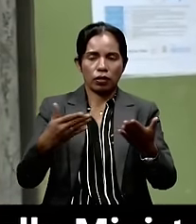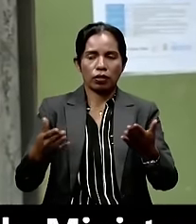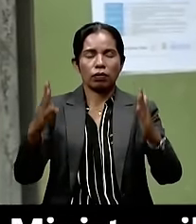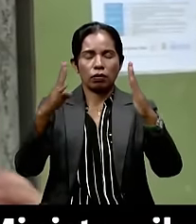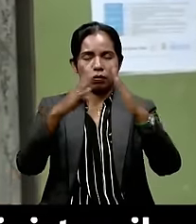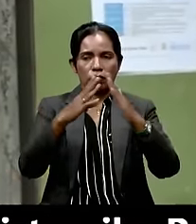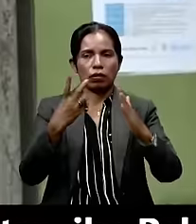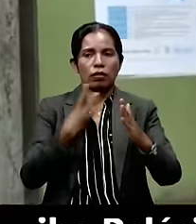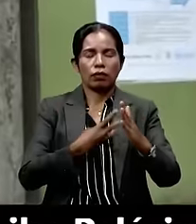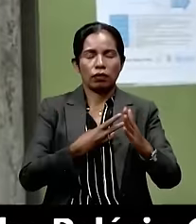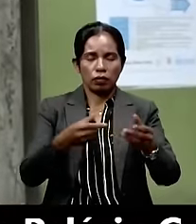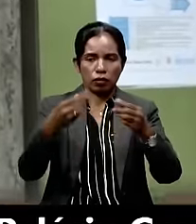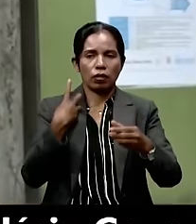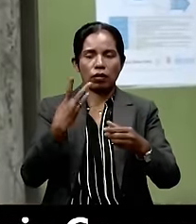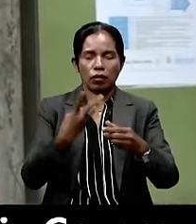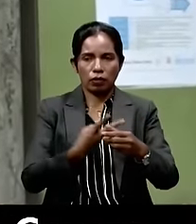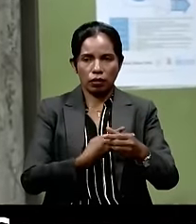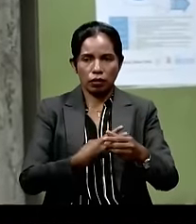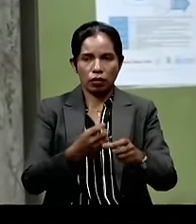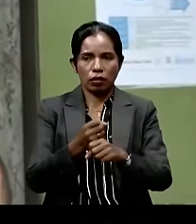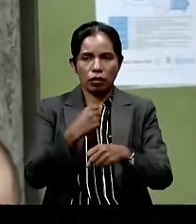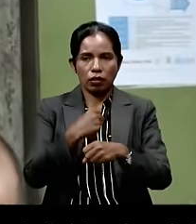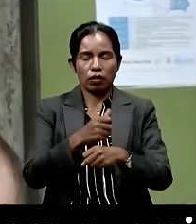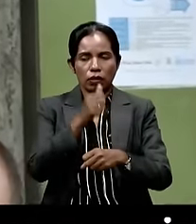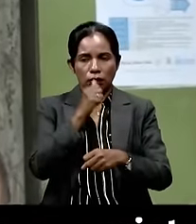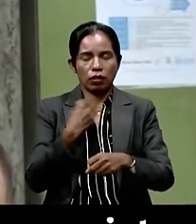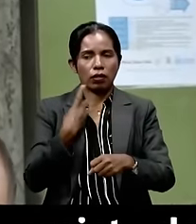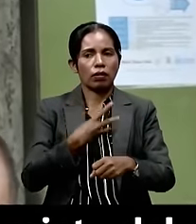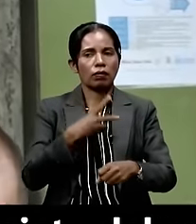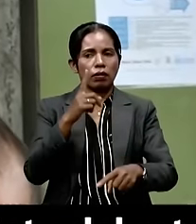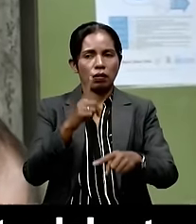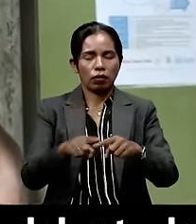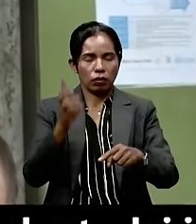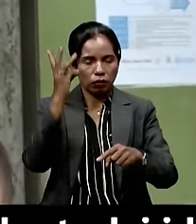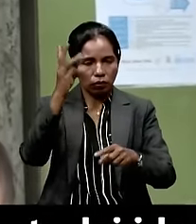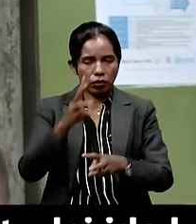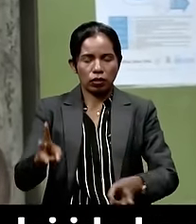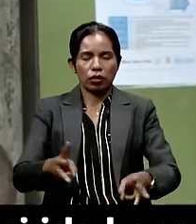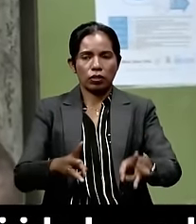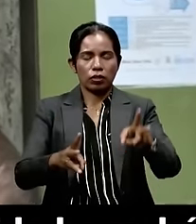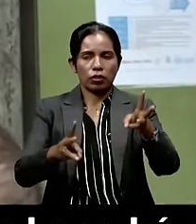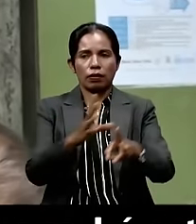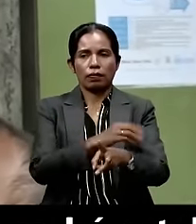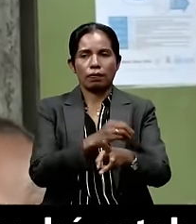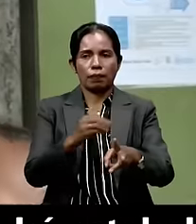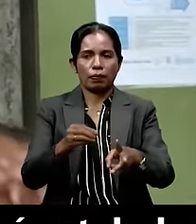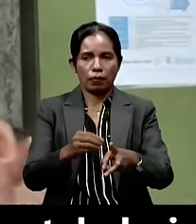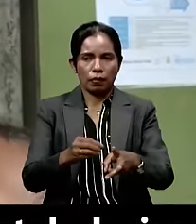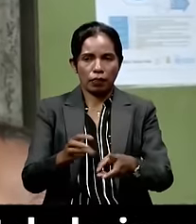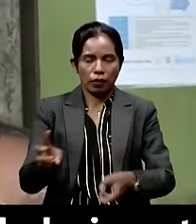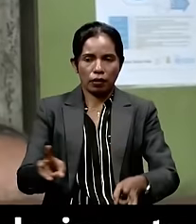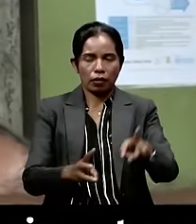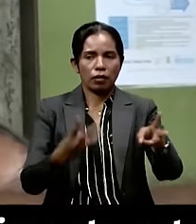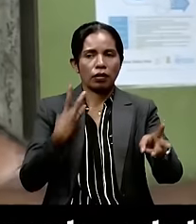umani ane fonetik ami par ami hodi be akmatik efatine par ami lalika be perkupai estra reibu di andalan protokol husik